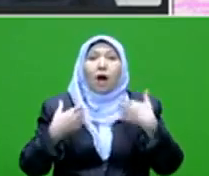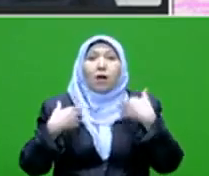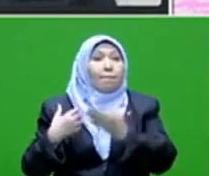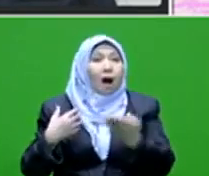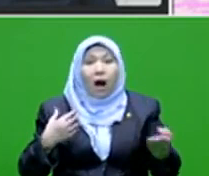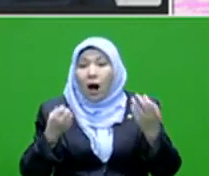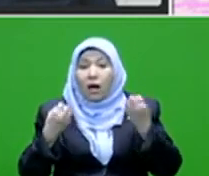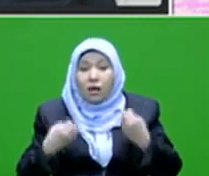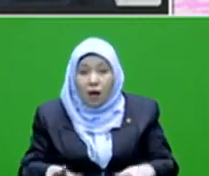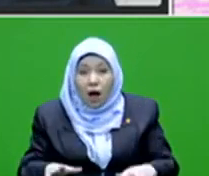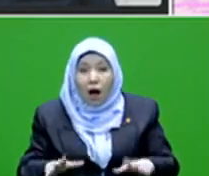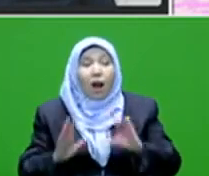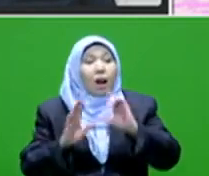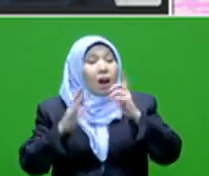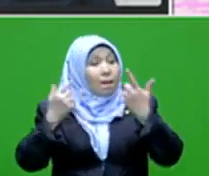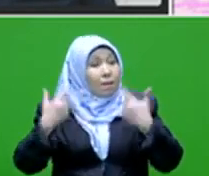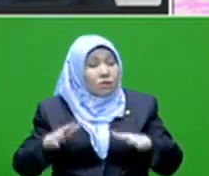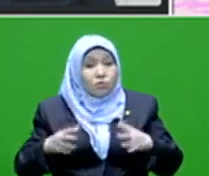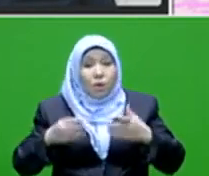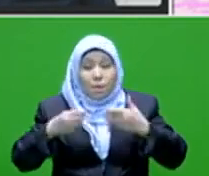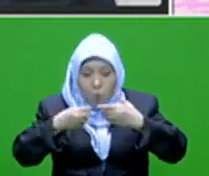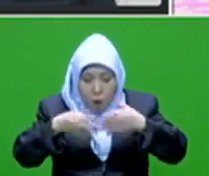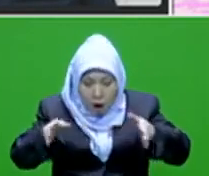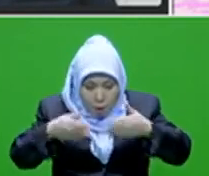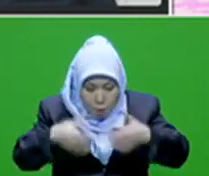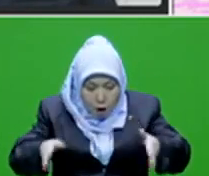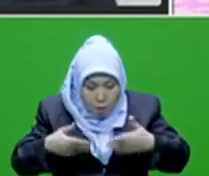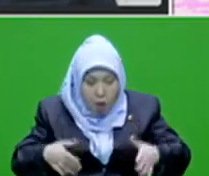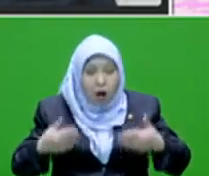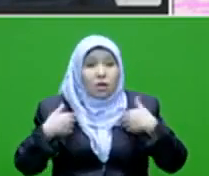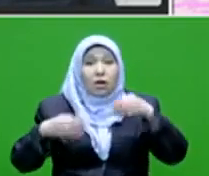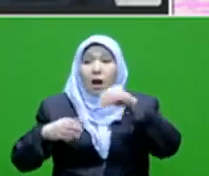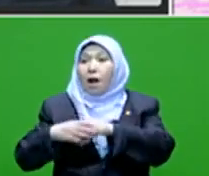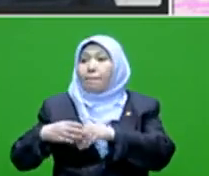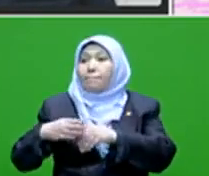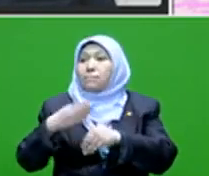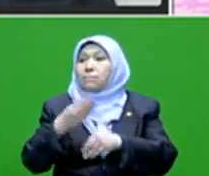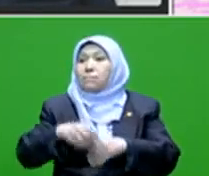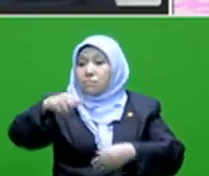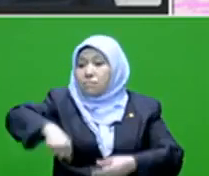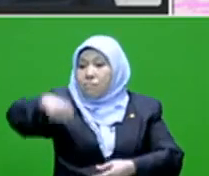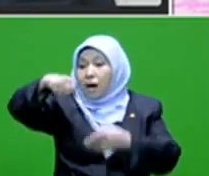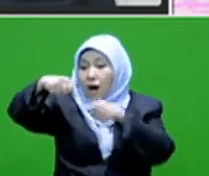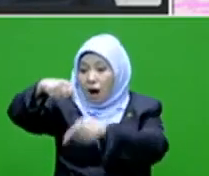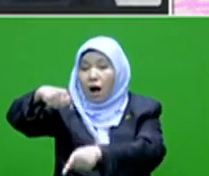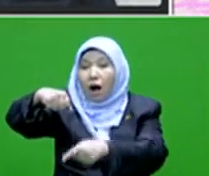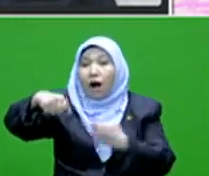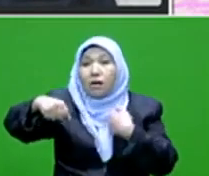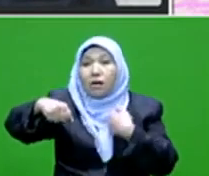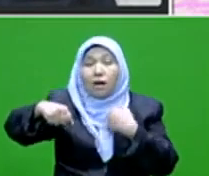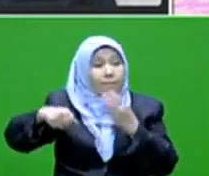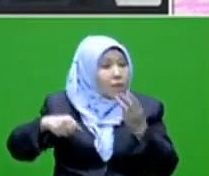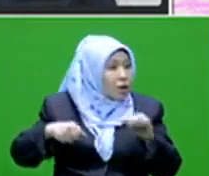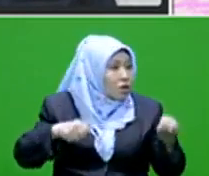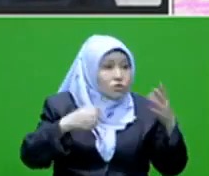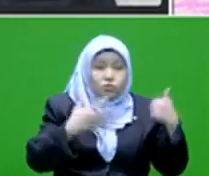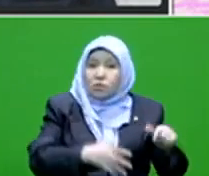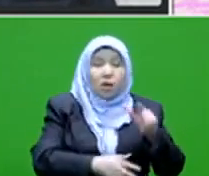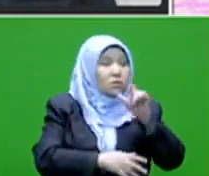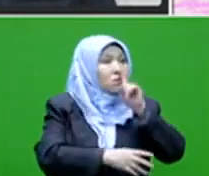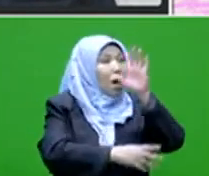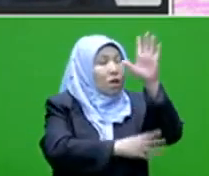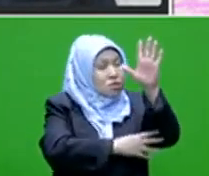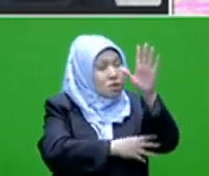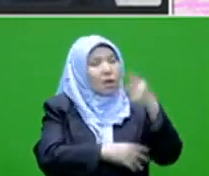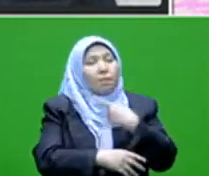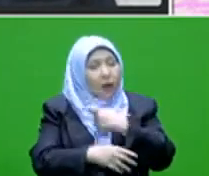hilang, kemudian buka-buka ada dalam barang adik mereka. Yang mana mereka dah janji dah dengan pak mereka, kami